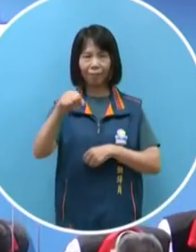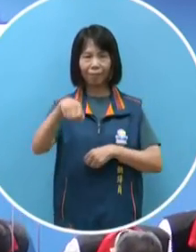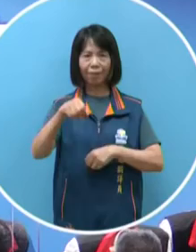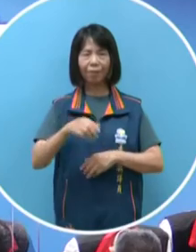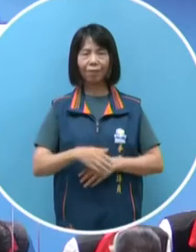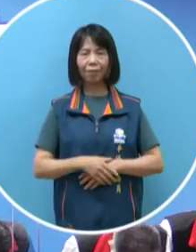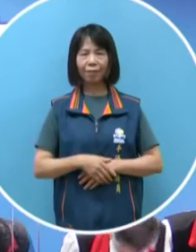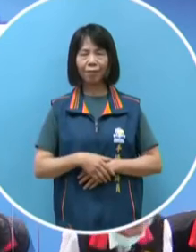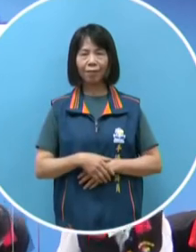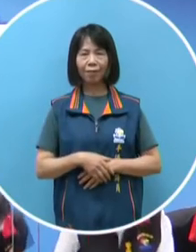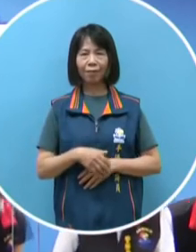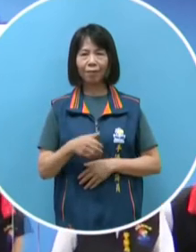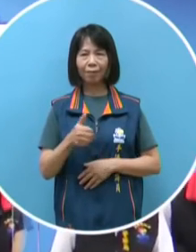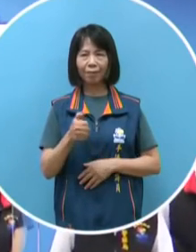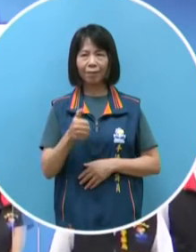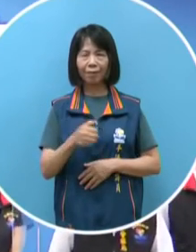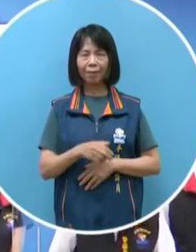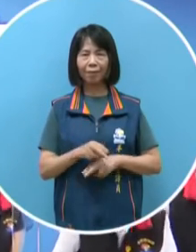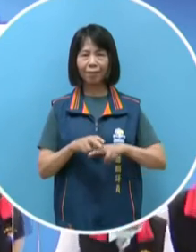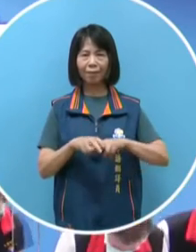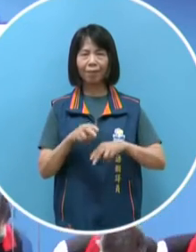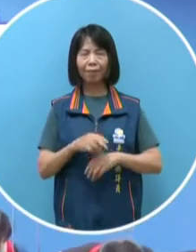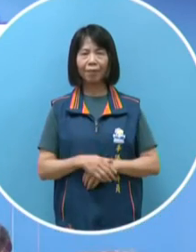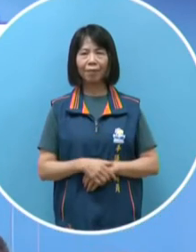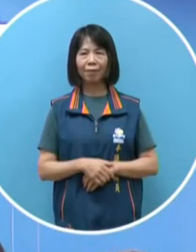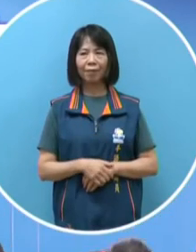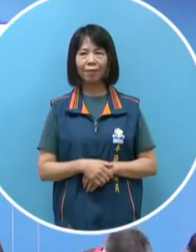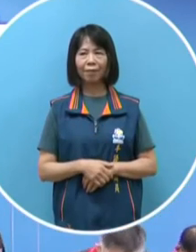好，谢谢。好，来请坐。